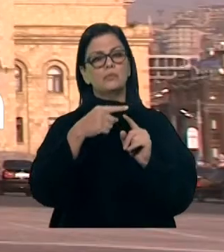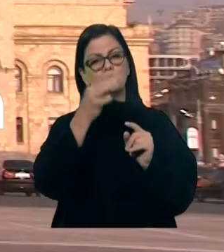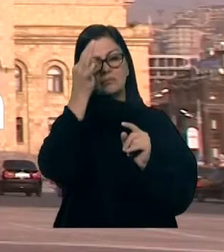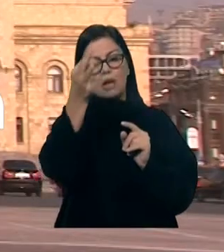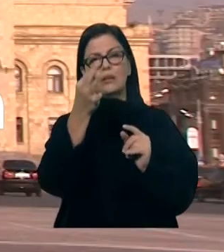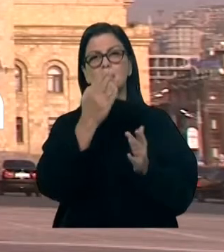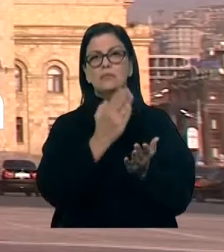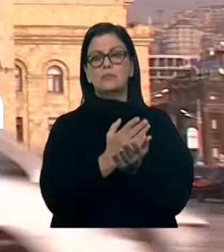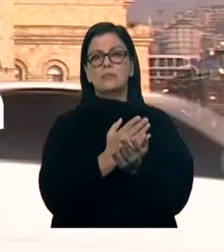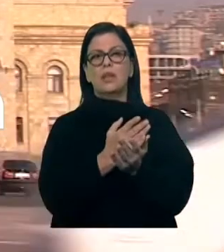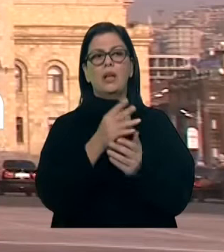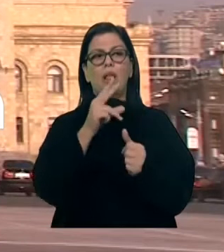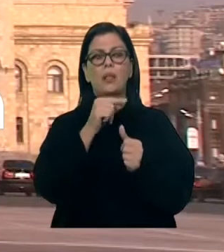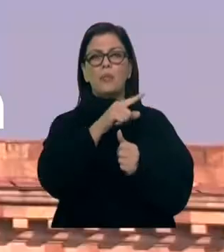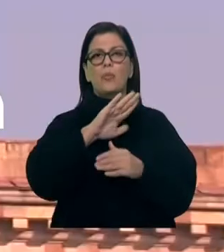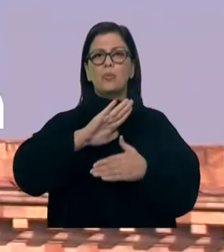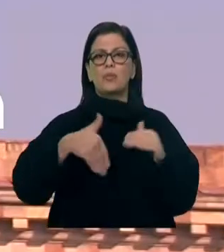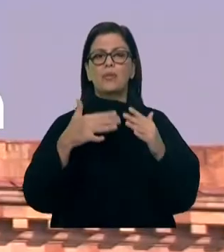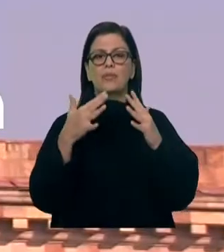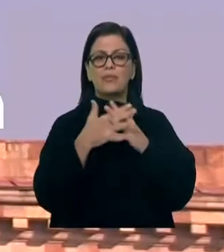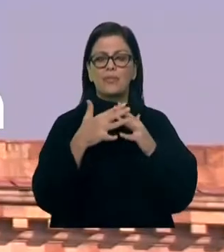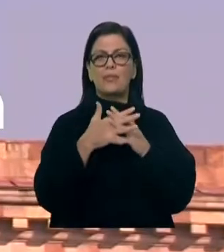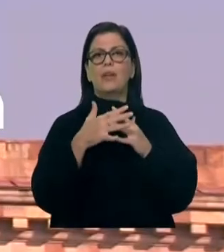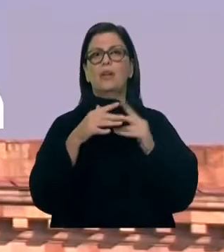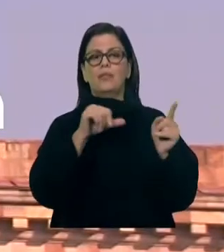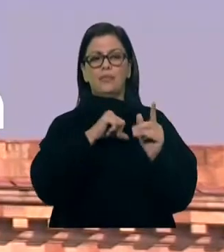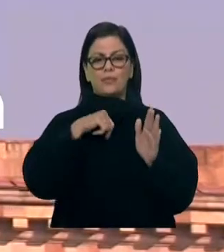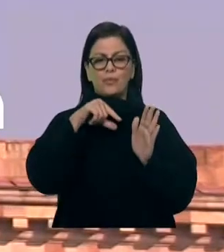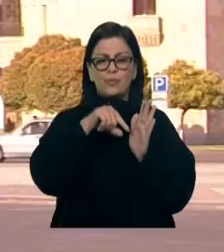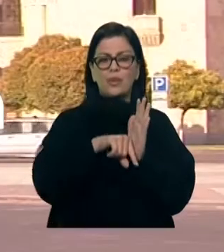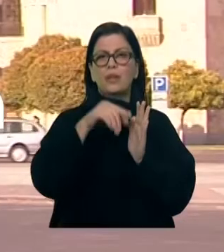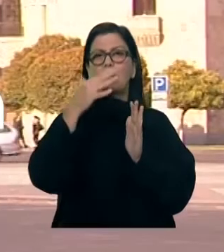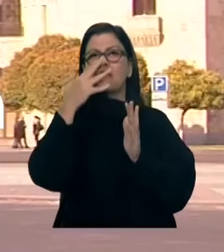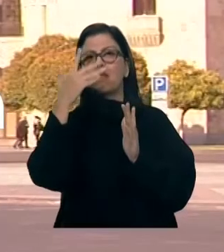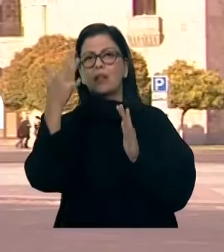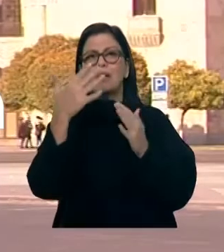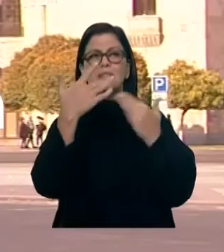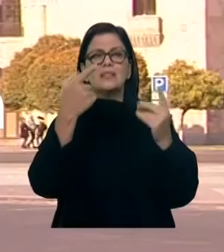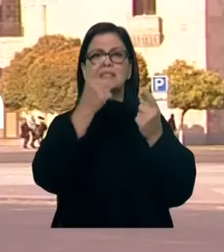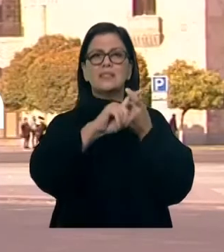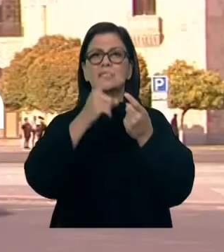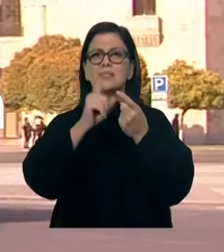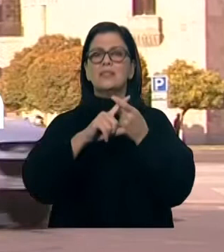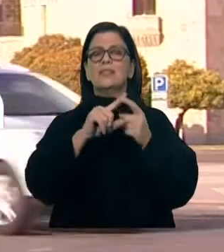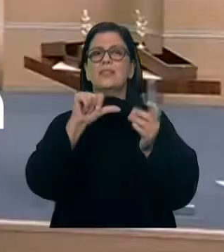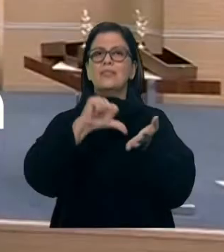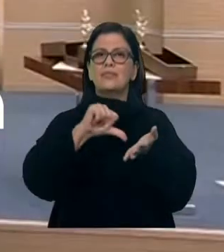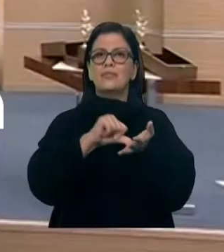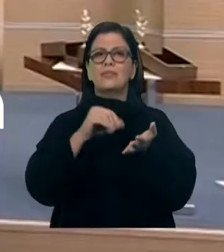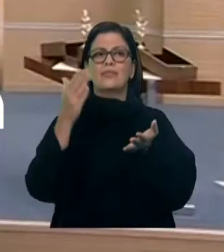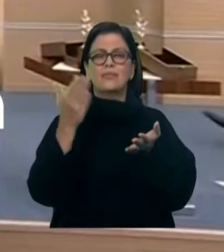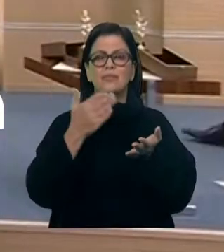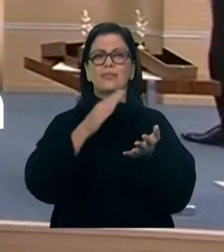olaraq Ermənistanın postmüharibə dövründə daxili və maraqlı xarici dairələrə hesablanmış bəyanat və açıqlamalarına qarşı yekun